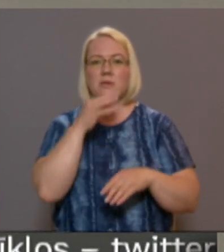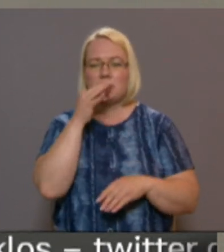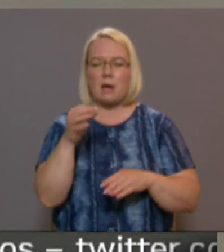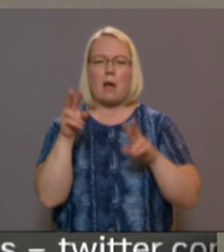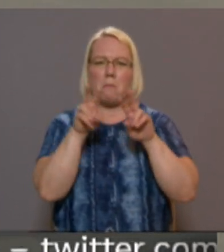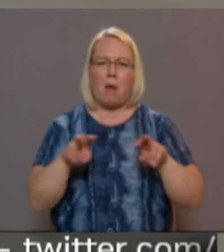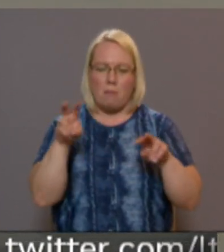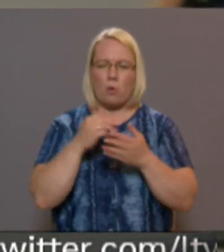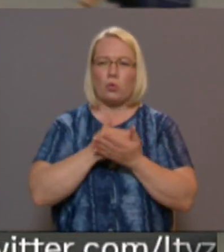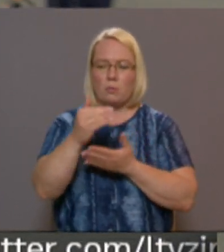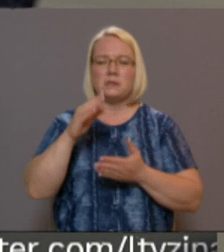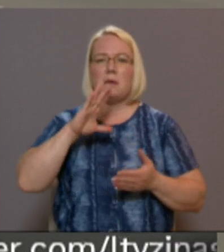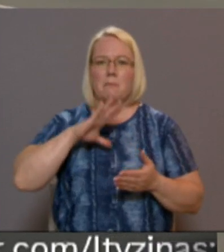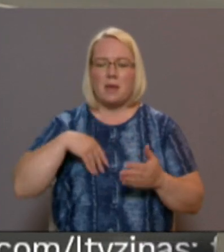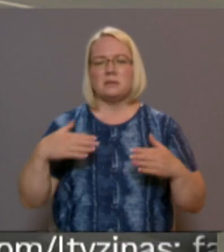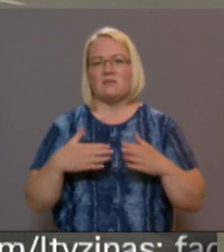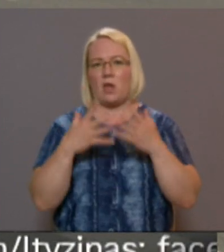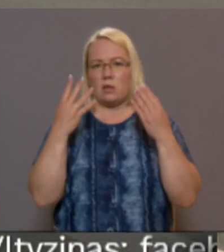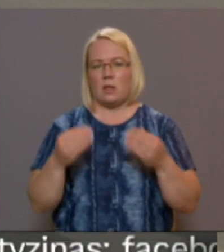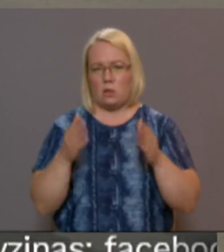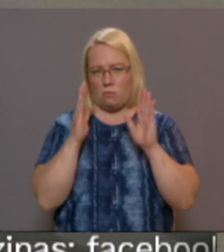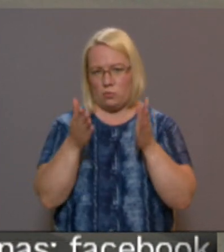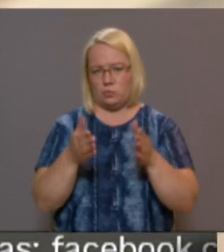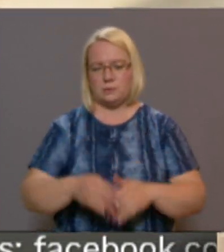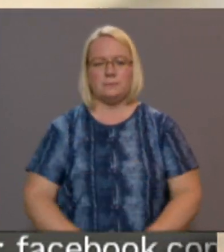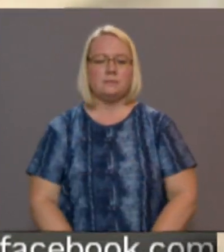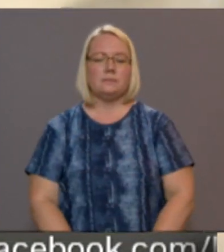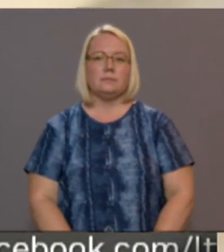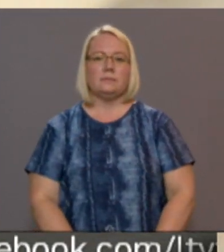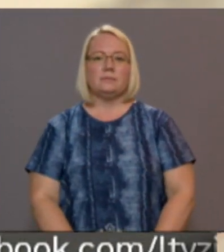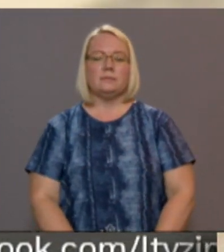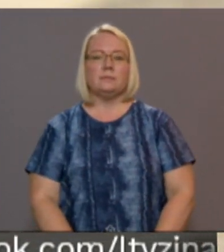turpināsies arī pēc svētku dienās. Zanda Ozola Balode, Olofs Peršovicis, Latvijas televīzija.